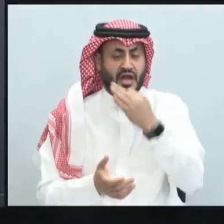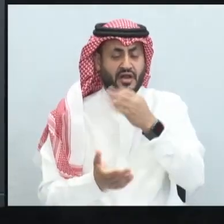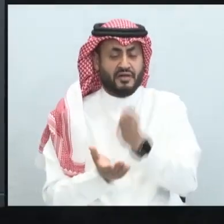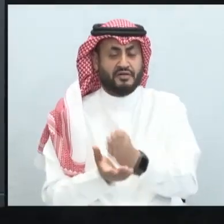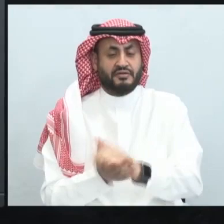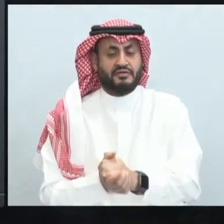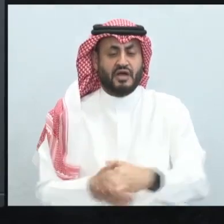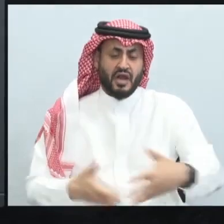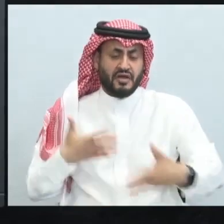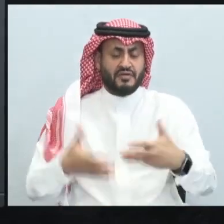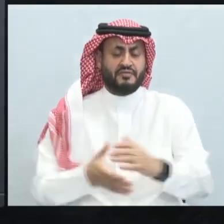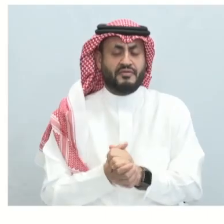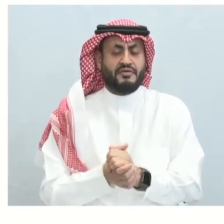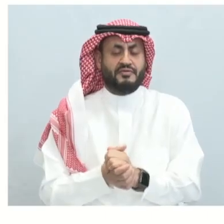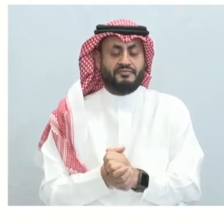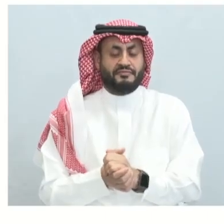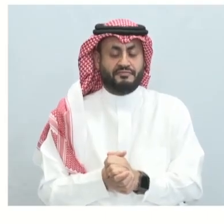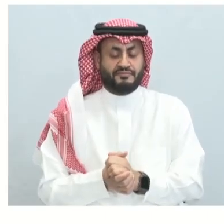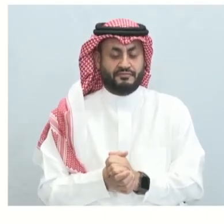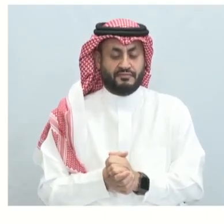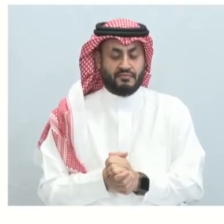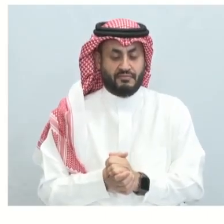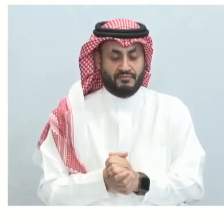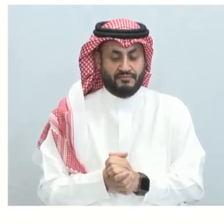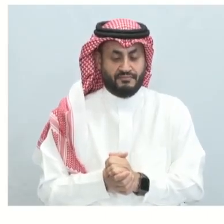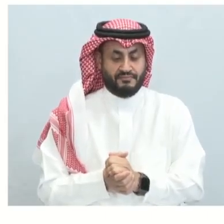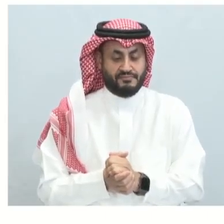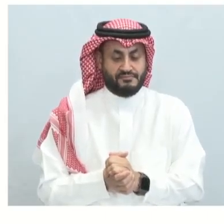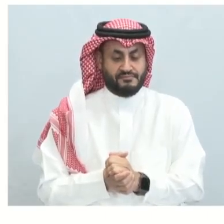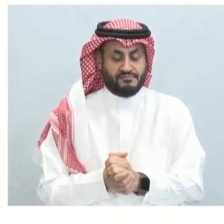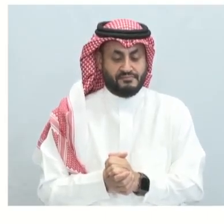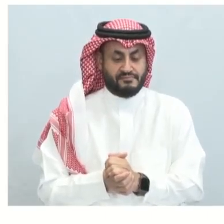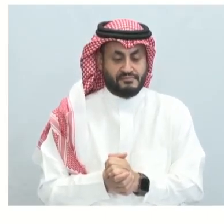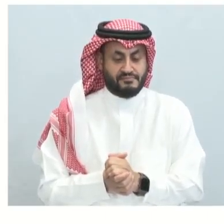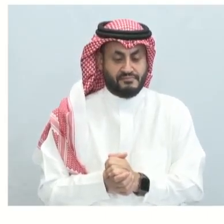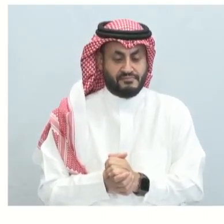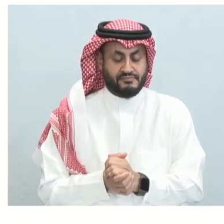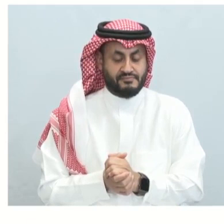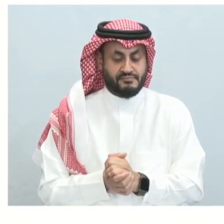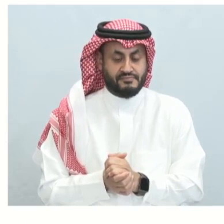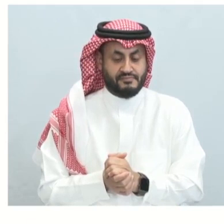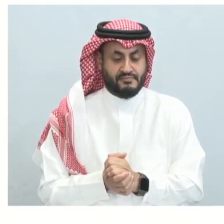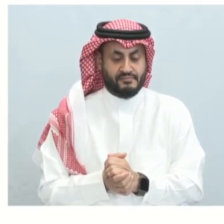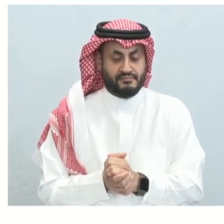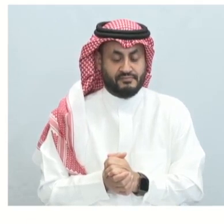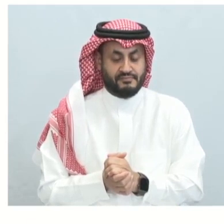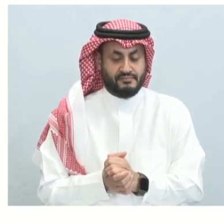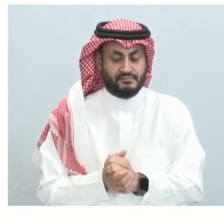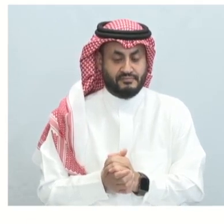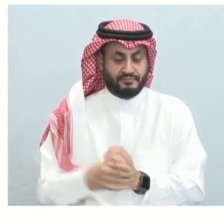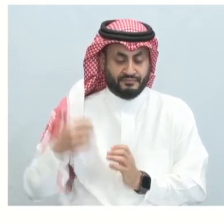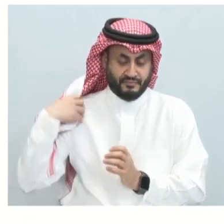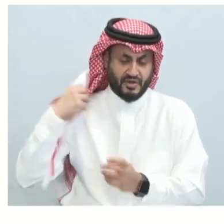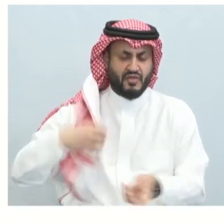انه كان يمازح اصحابه صلى الله عليه وسلم وهذا المزاح يزيد في ماذا يزيد في